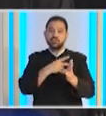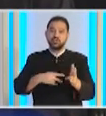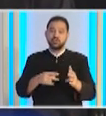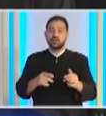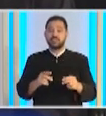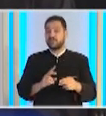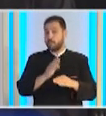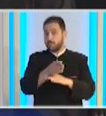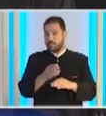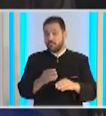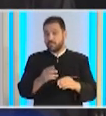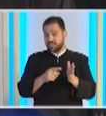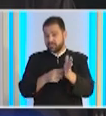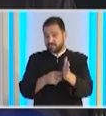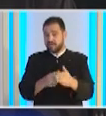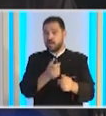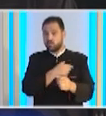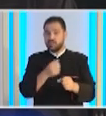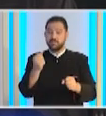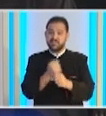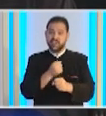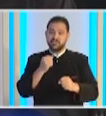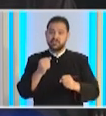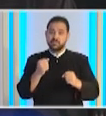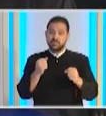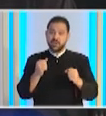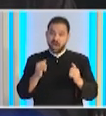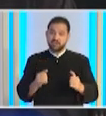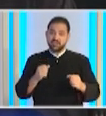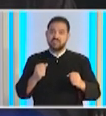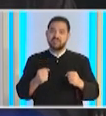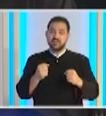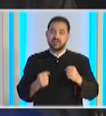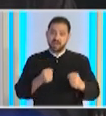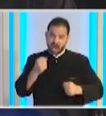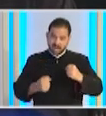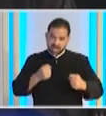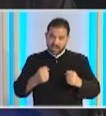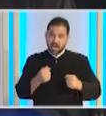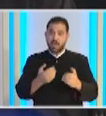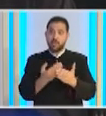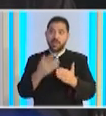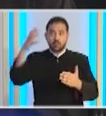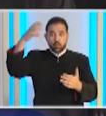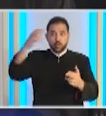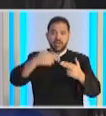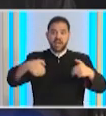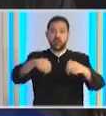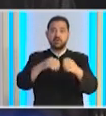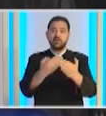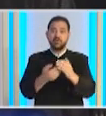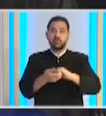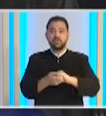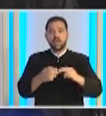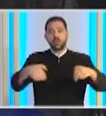divină tocmai prin aceste eforturi pe care le facem pentru curățirea de păcate, pentru înnoirea noastră, pentru luminarea noastră și mai ales